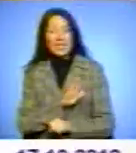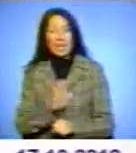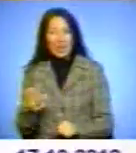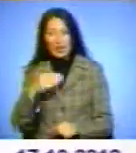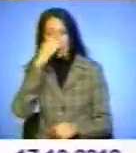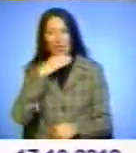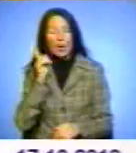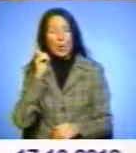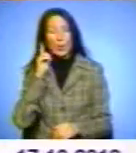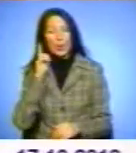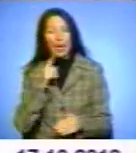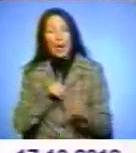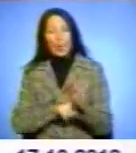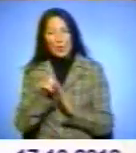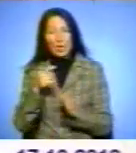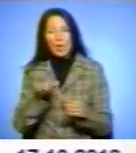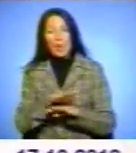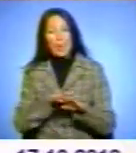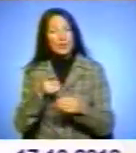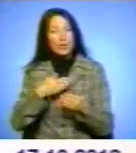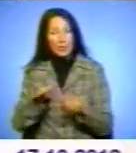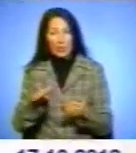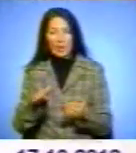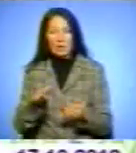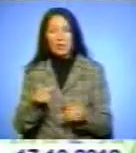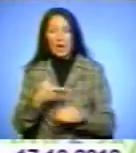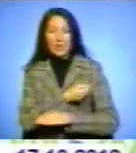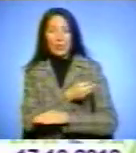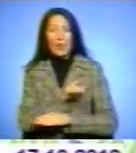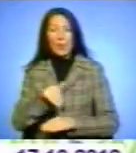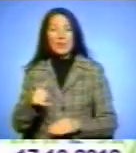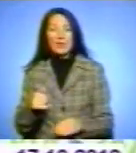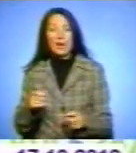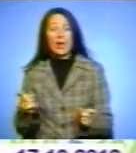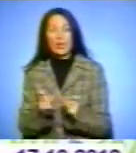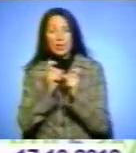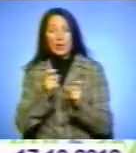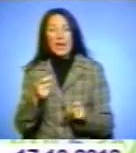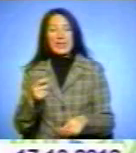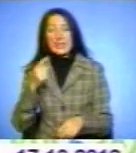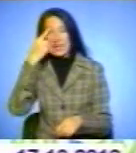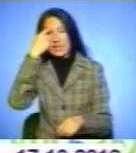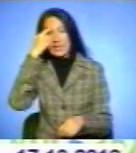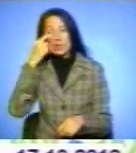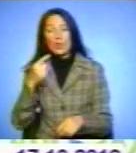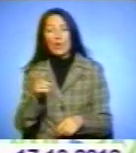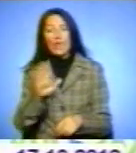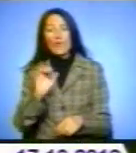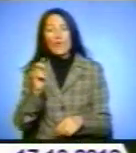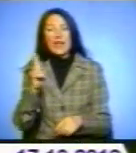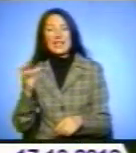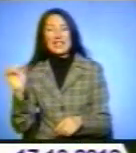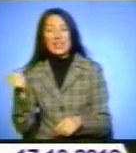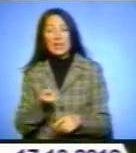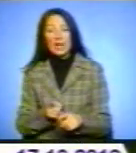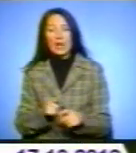Батьки почали масово відмовлятися щеплювати дітей після інциденту з індійською вакциною, яка викликала хвилю побічних ефектів. І